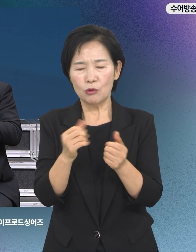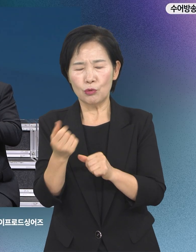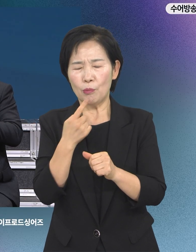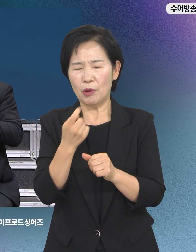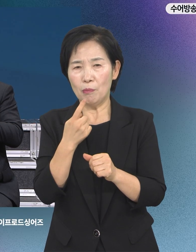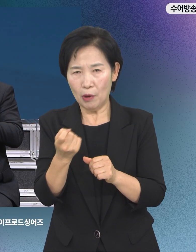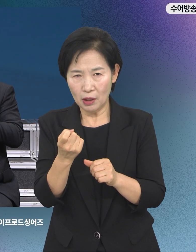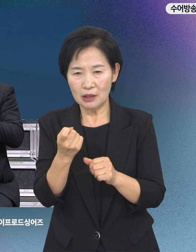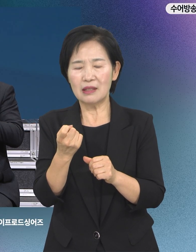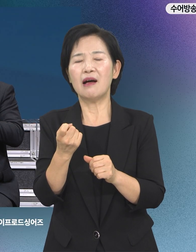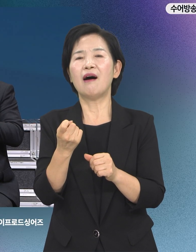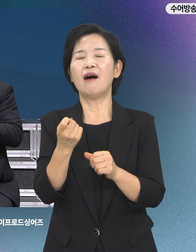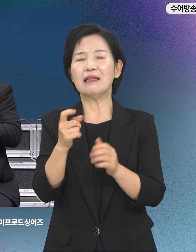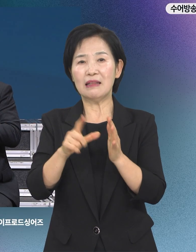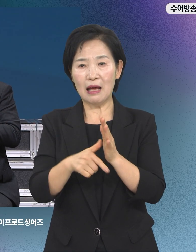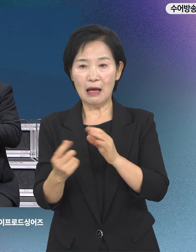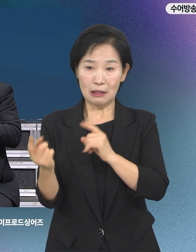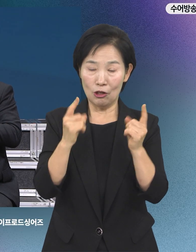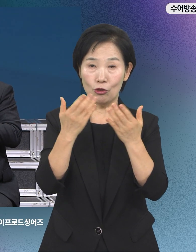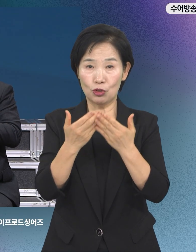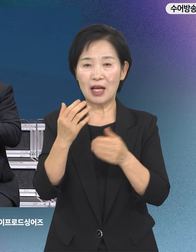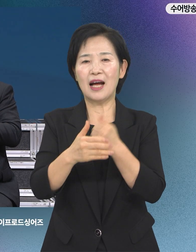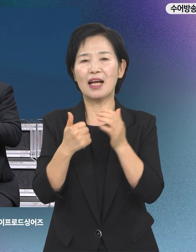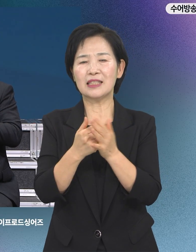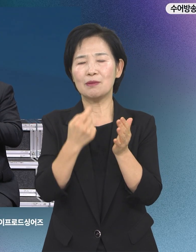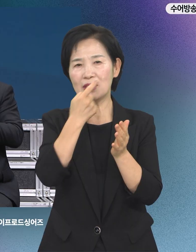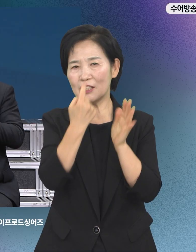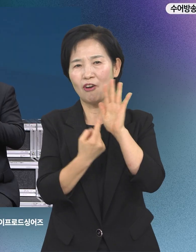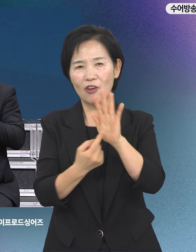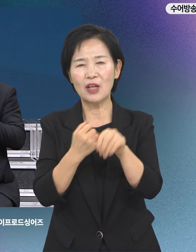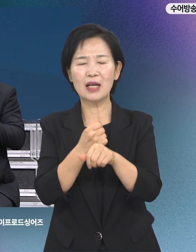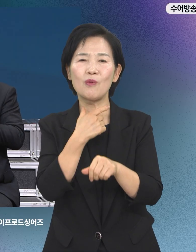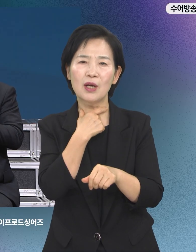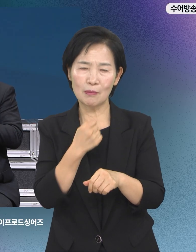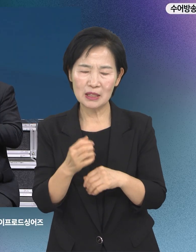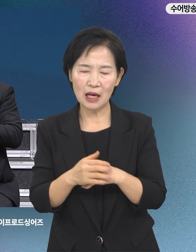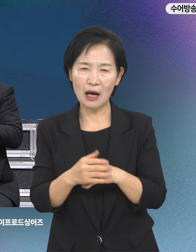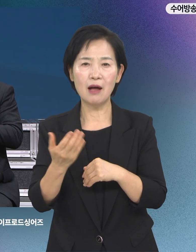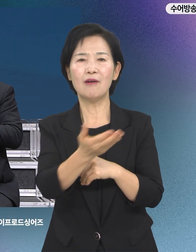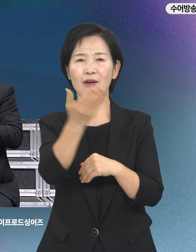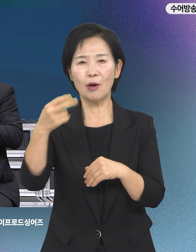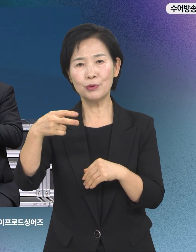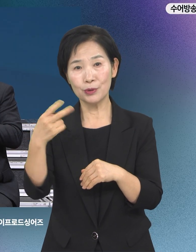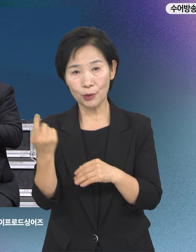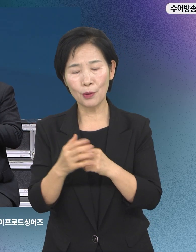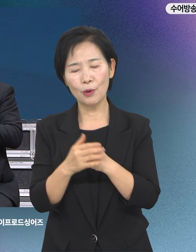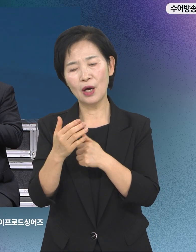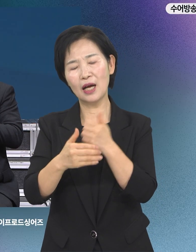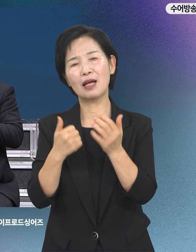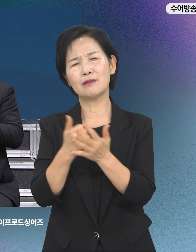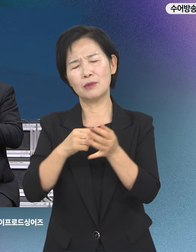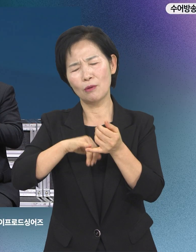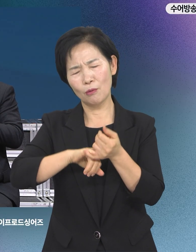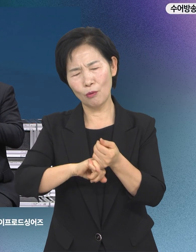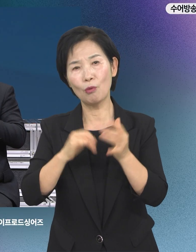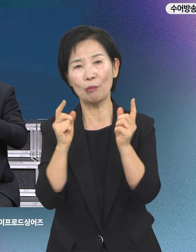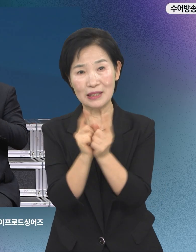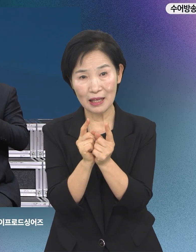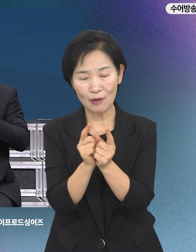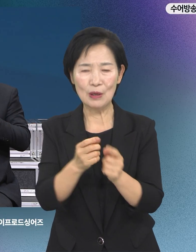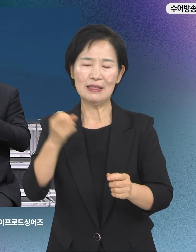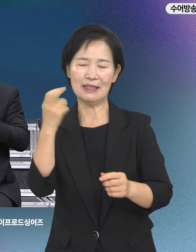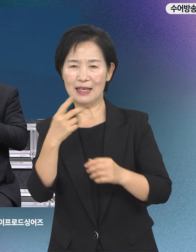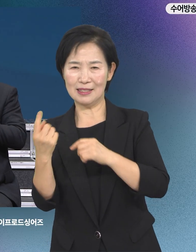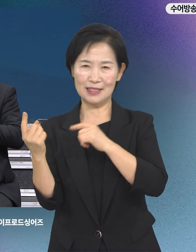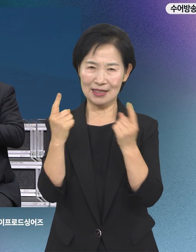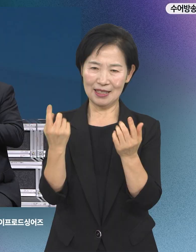하나님을 증언하려 합니다. 이 간증을 듣는 모든 분들의 삶에도 하나님을 만나고 다시 일어나는 은혜가